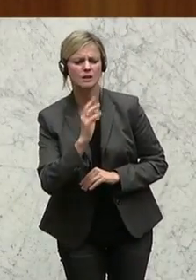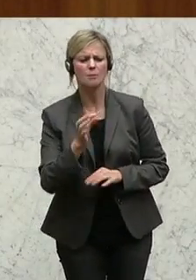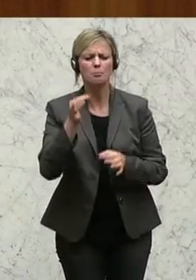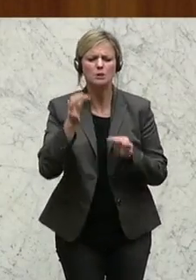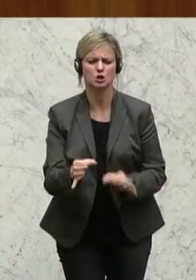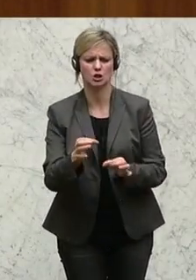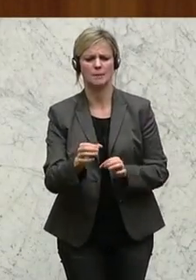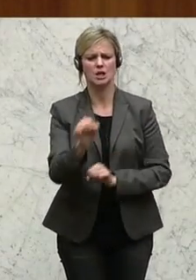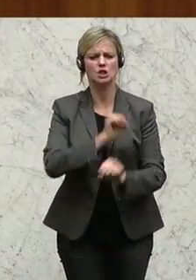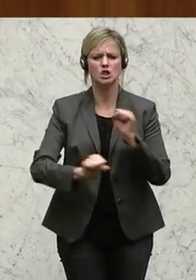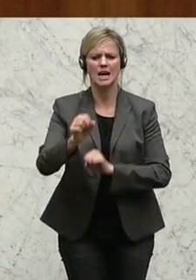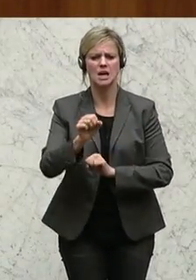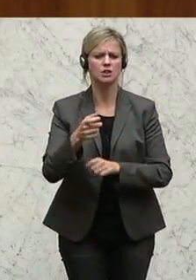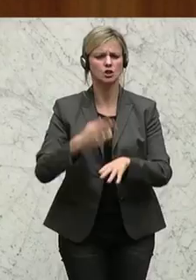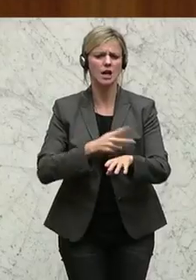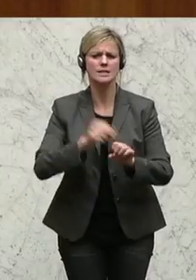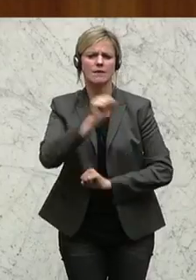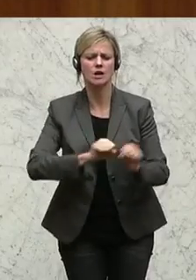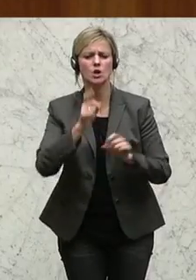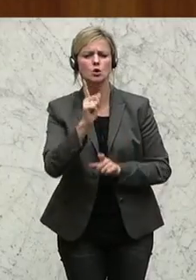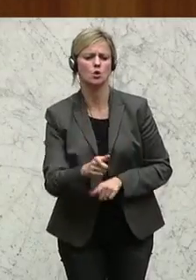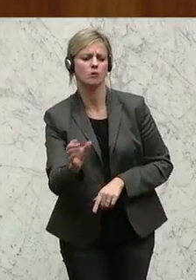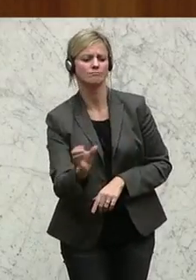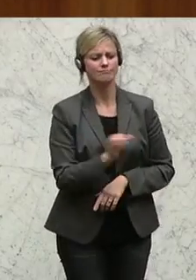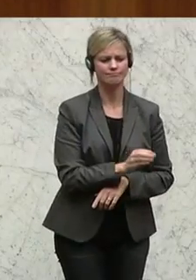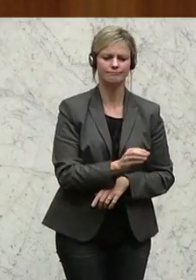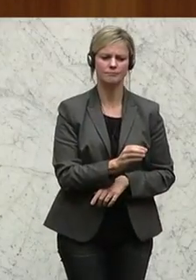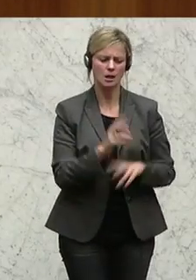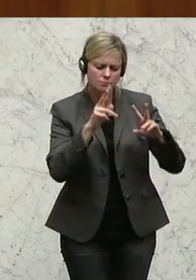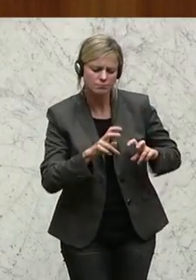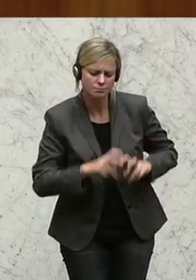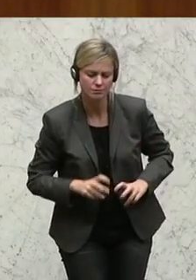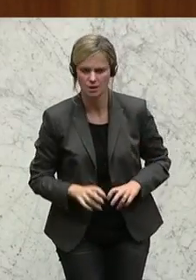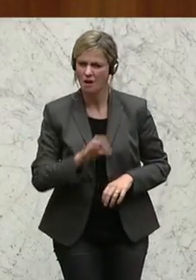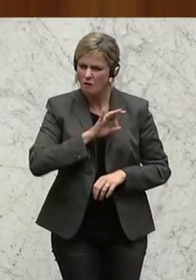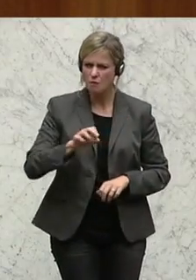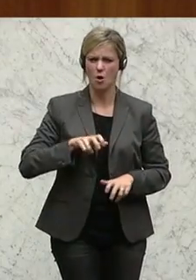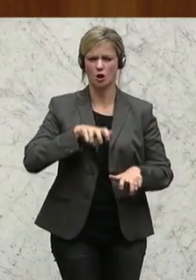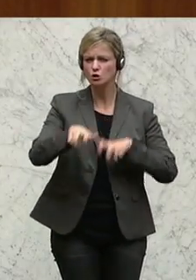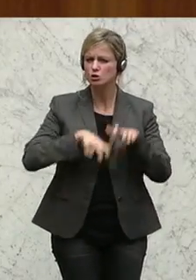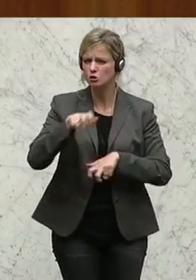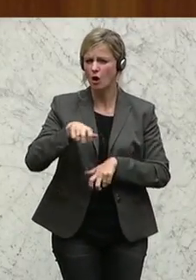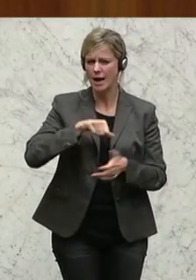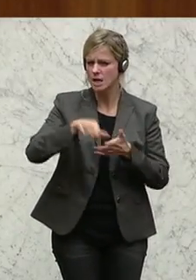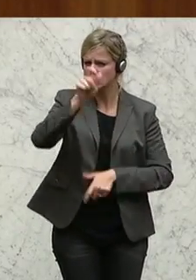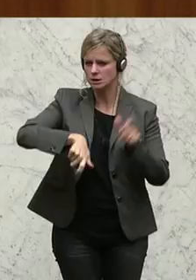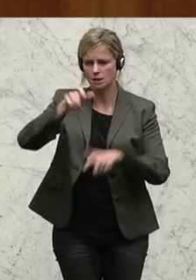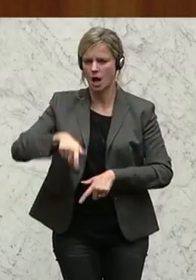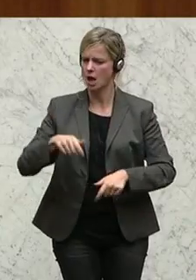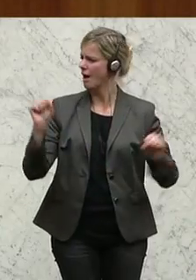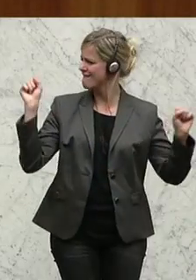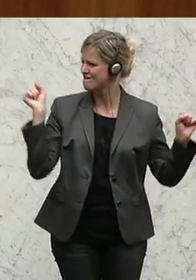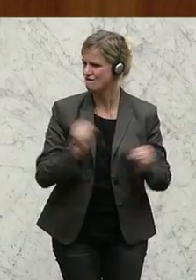Kärnten. All das eine unglaubliche Sauerei, eine Zumutung an die Steuerzahlerinnen und Steuerzahler, die das zu zahlen, zu schultern haben